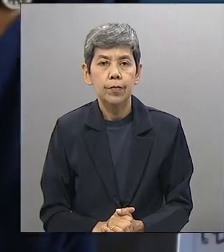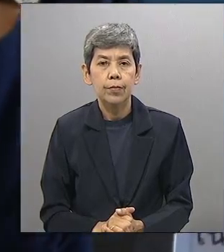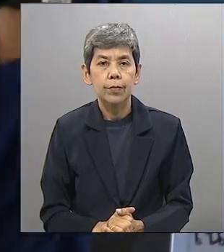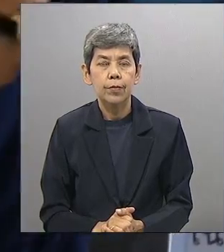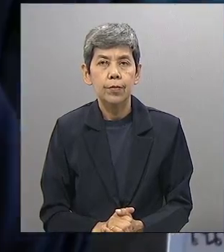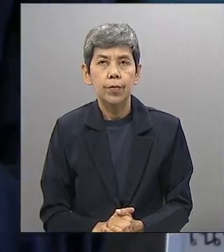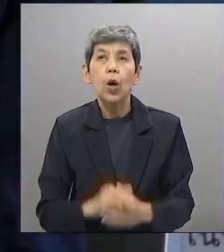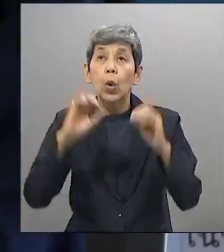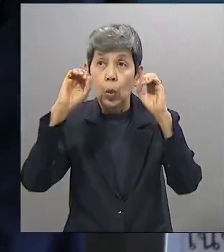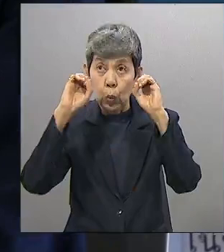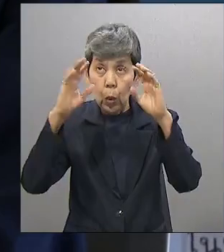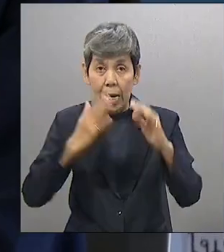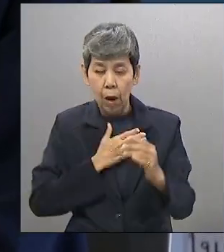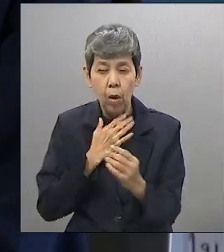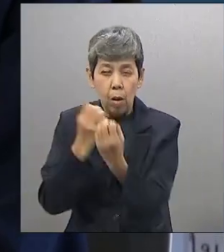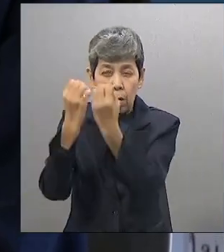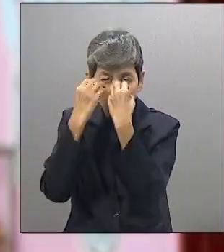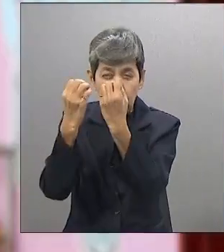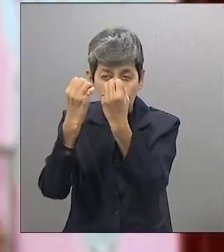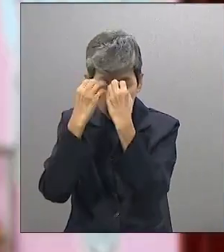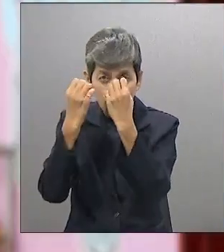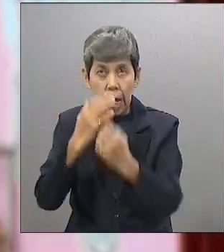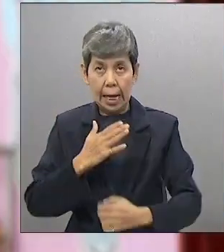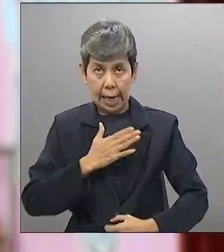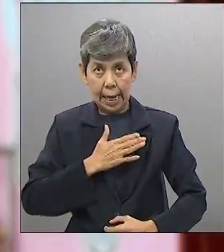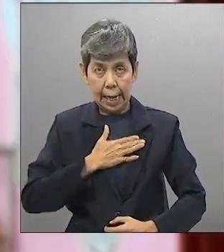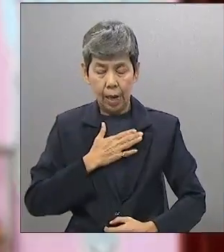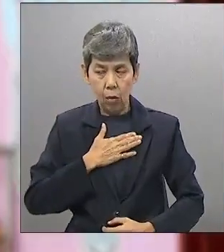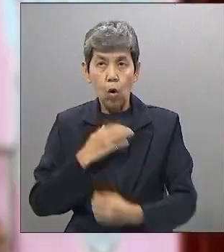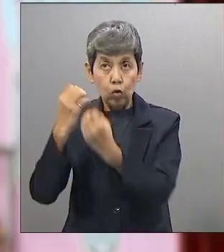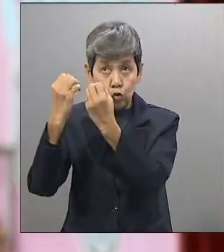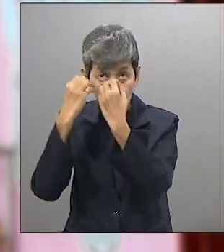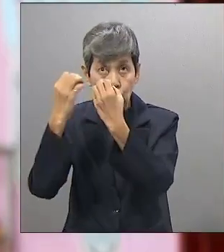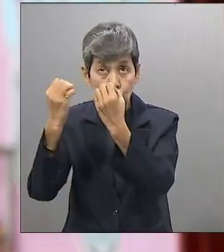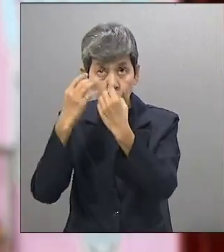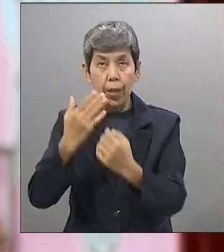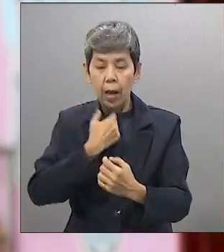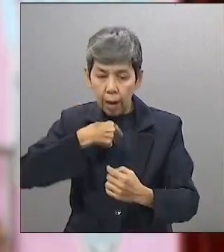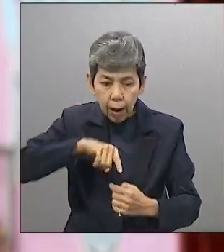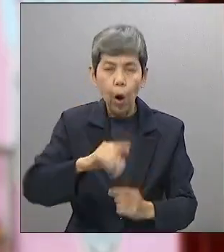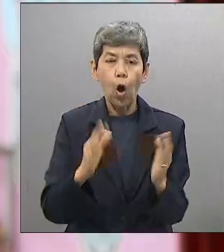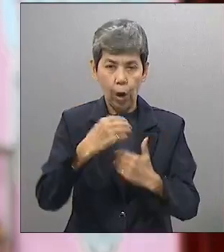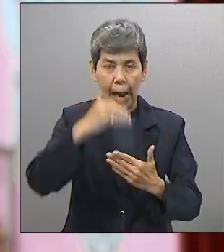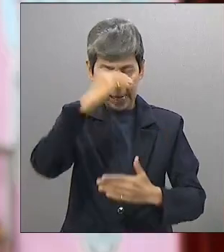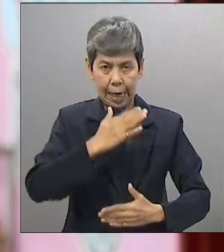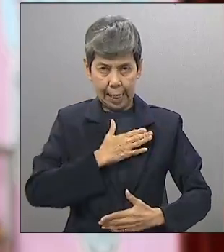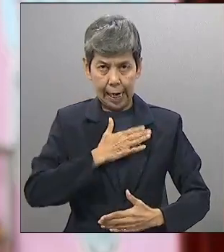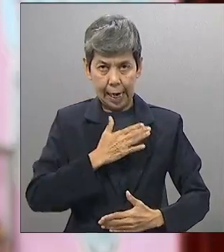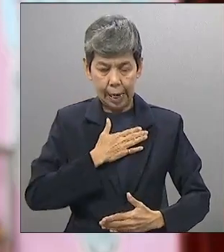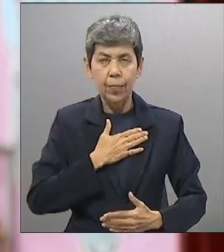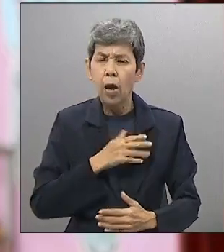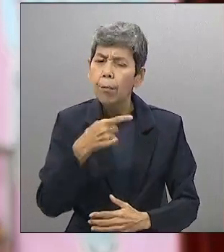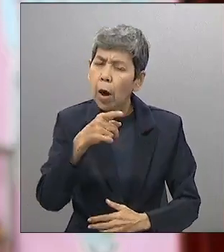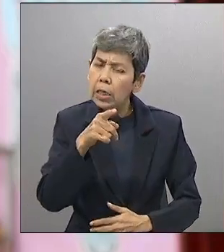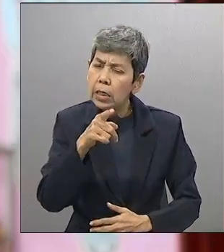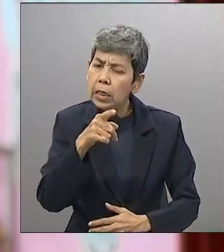ณครูหลงจากที่ไปอบรมใช่ไคะครูก็เอากระบวนการมาใช้ในห้องเรีนขคุครูก็คือปล 1-8 ประมาณ